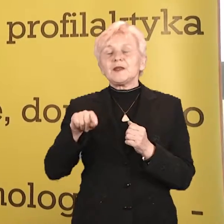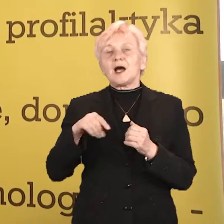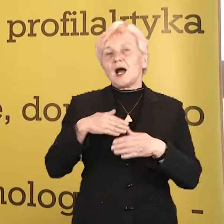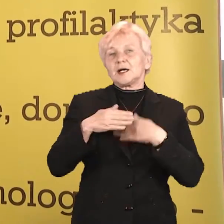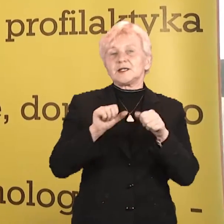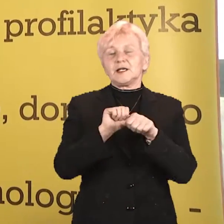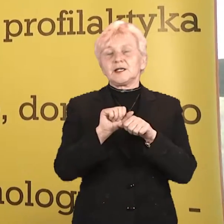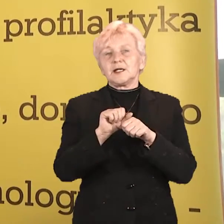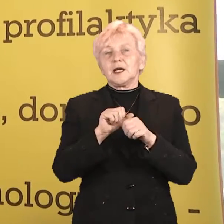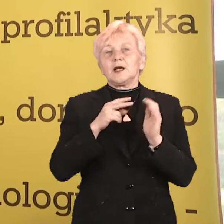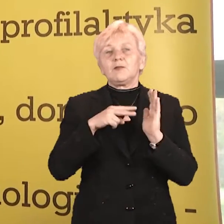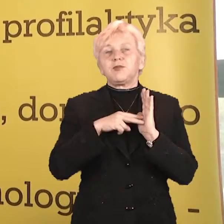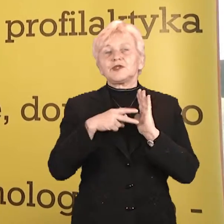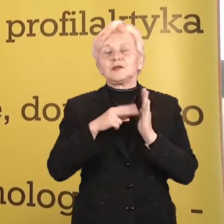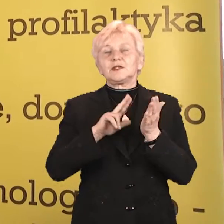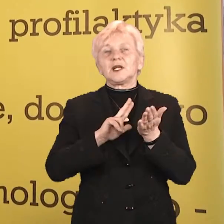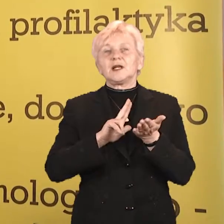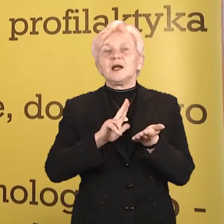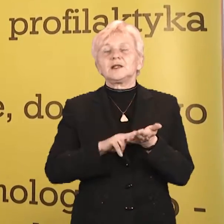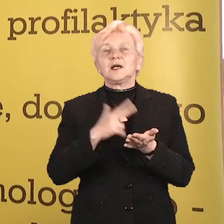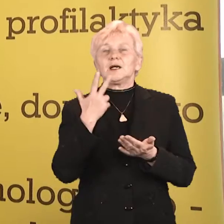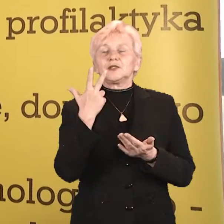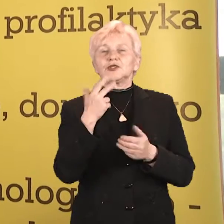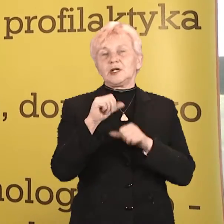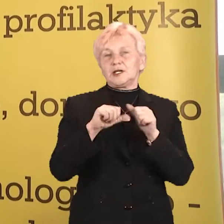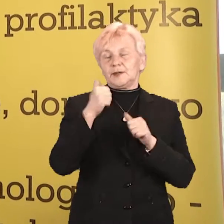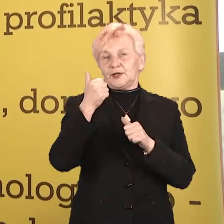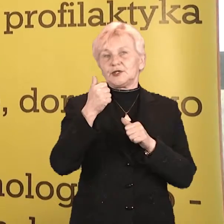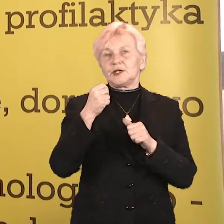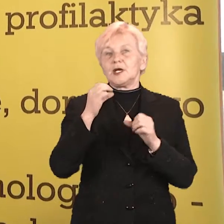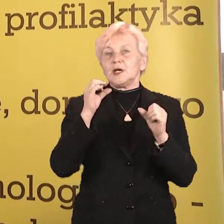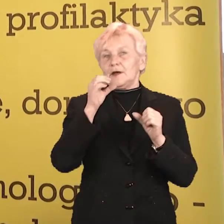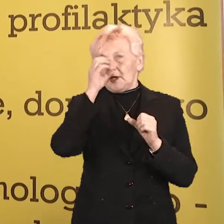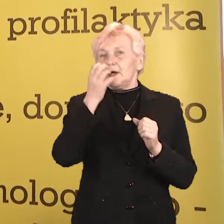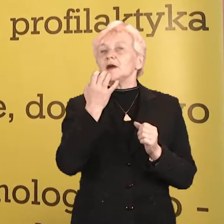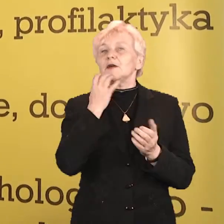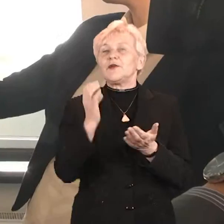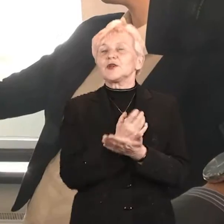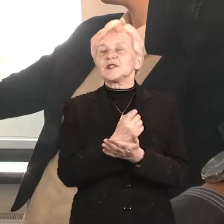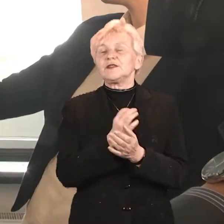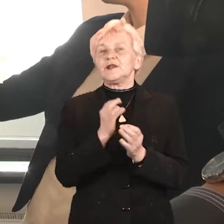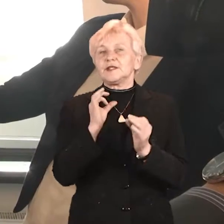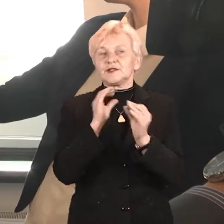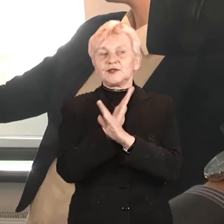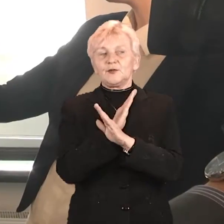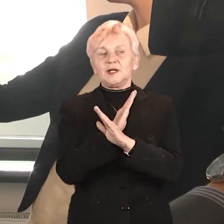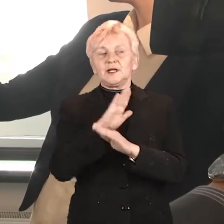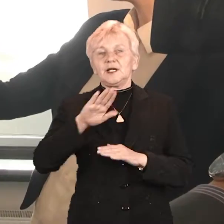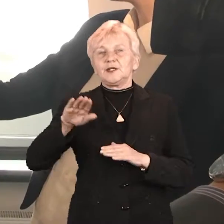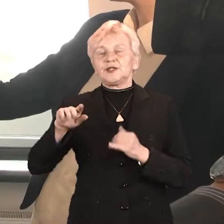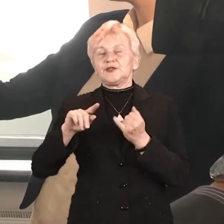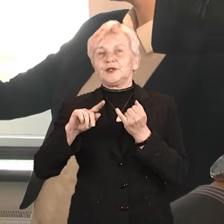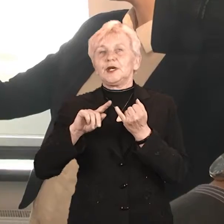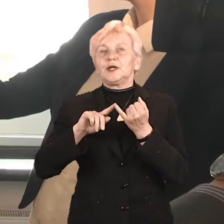3 lata, jest właśnie przeciwdziałaniu wykorzystywaniu seksualnemu dzieci młodszych, szczególnie tych z